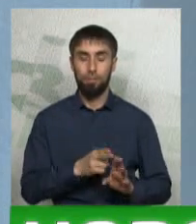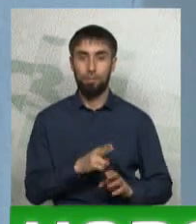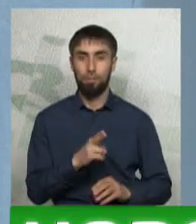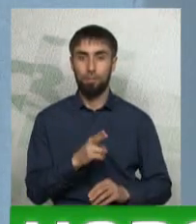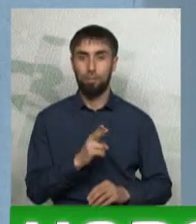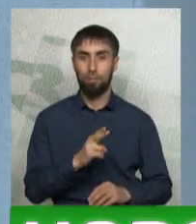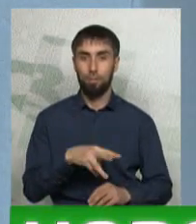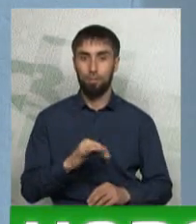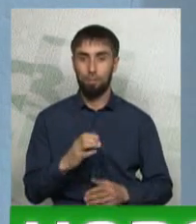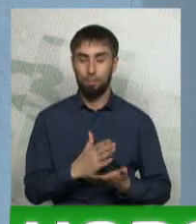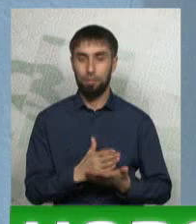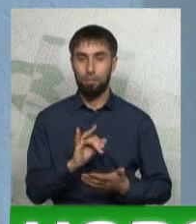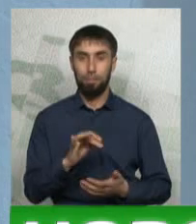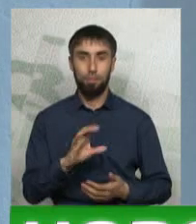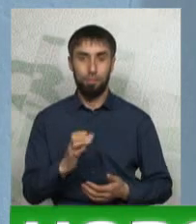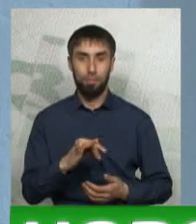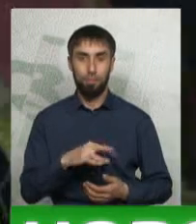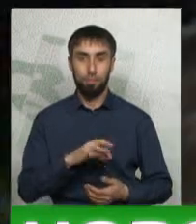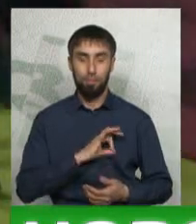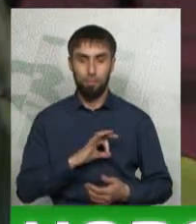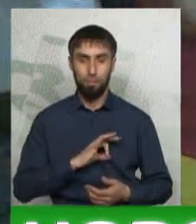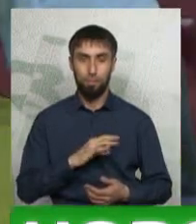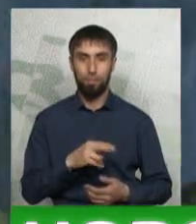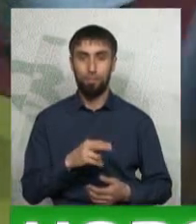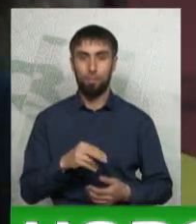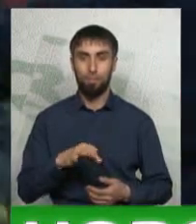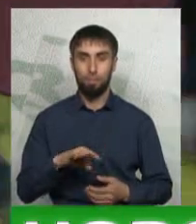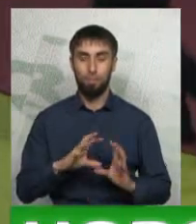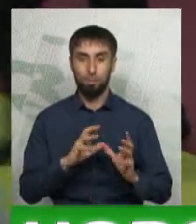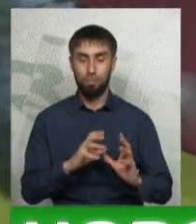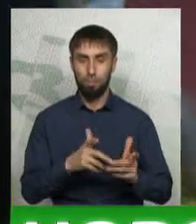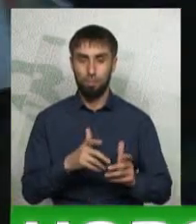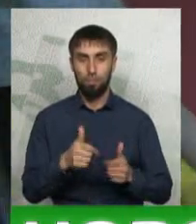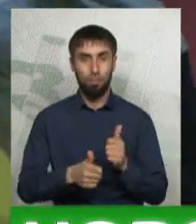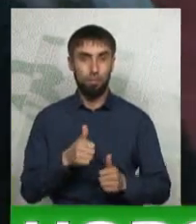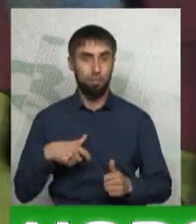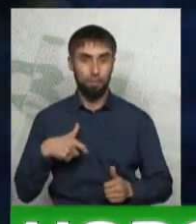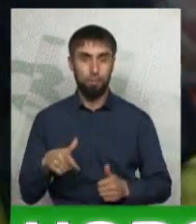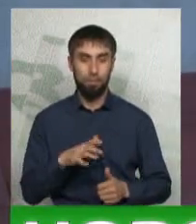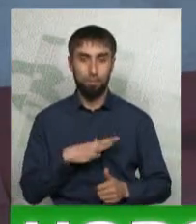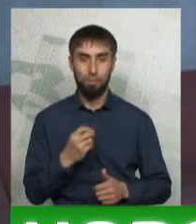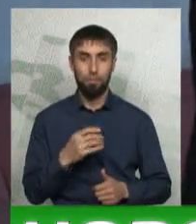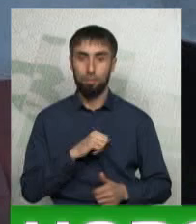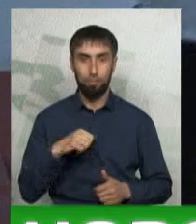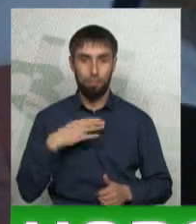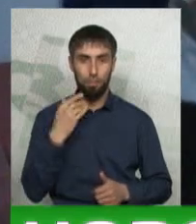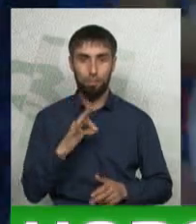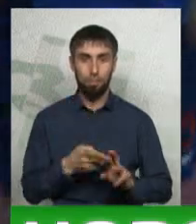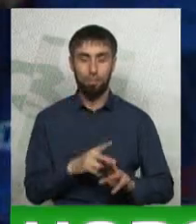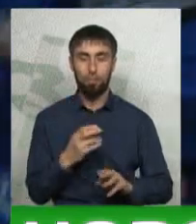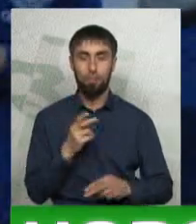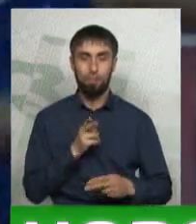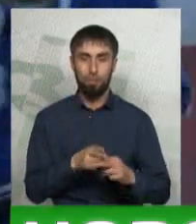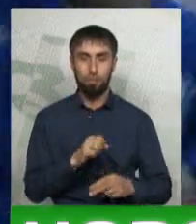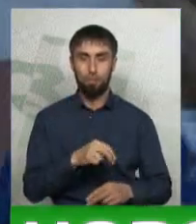а в копилке достижений серебряная медаль чемпионата Европы. По словам бойца, турнир в Краснодаре выдался не самым легким. Но это не